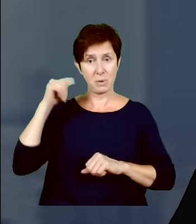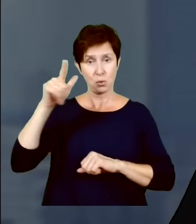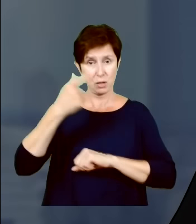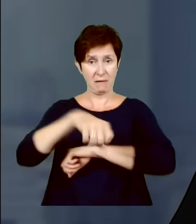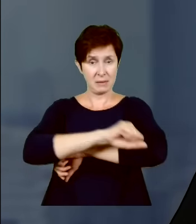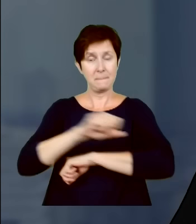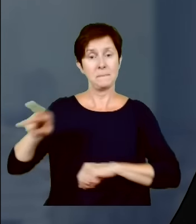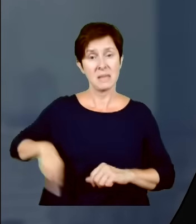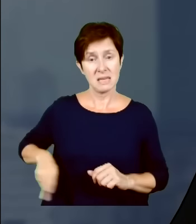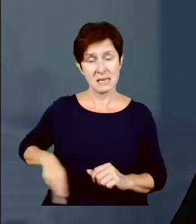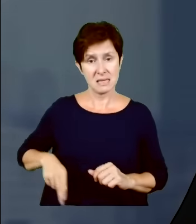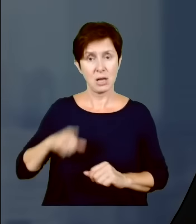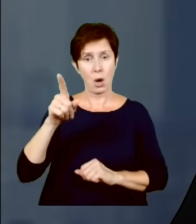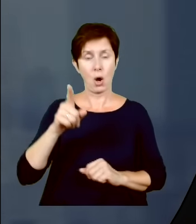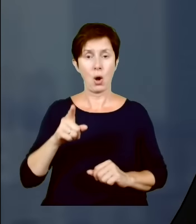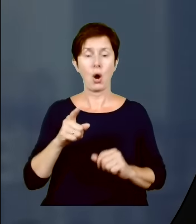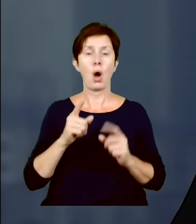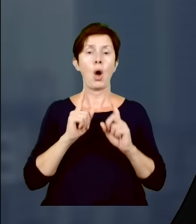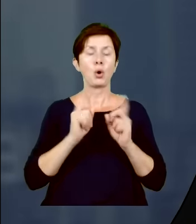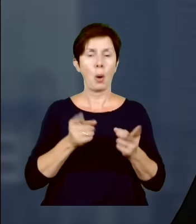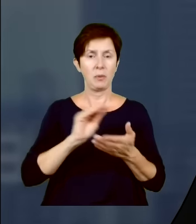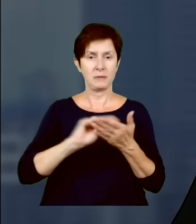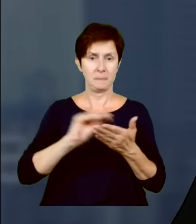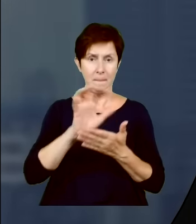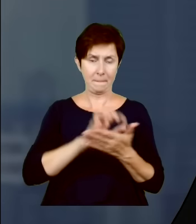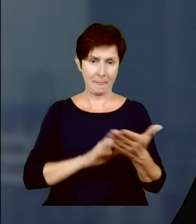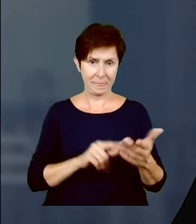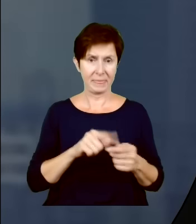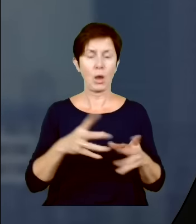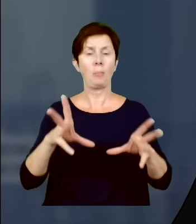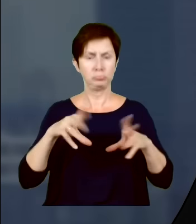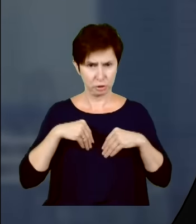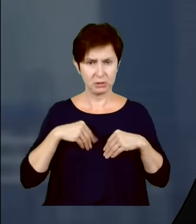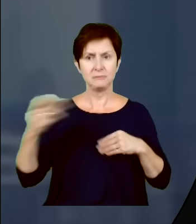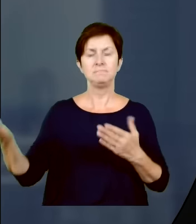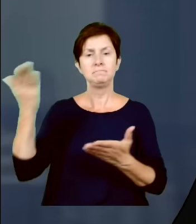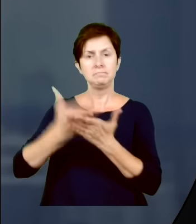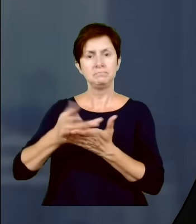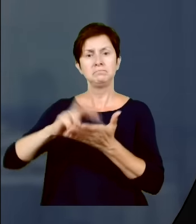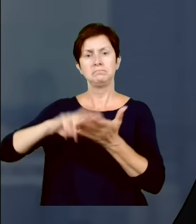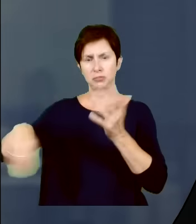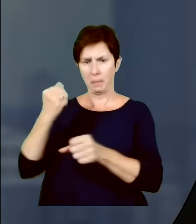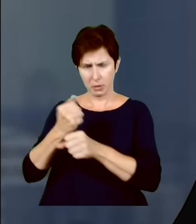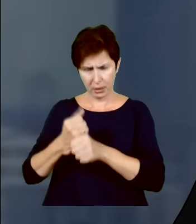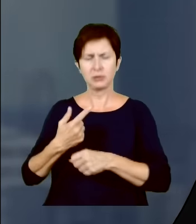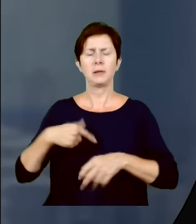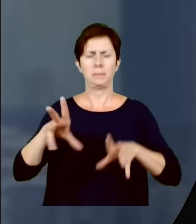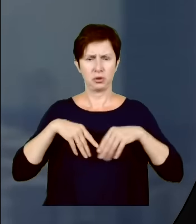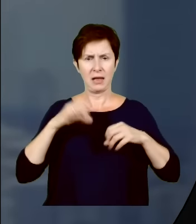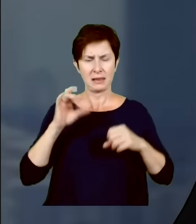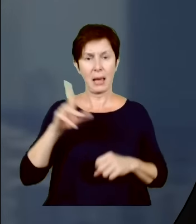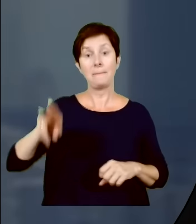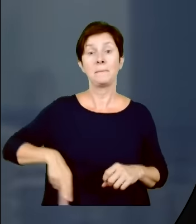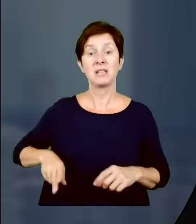o w opublikowanym komunikacie poinformowało o przyjęciu dymisji ciążyńskiego przez szefa rządu jak podkreślono minister